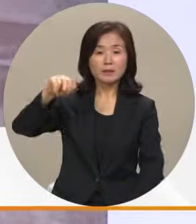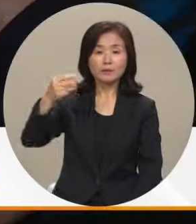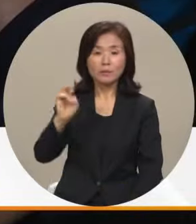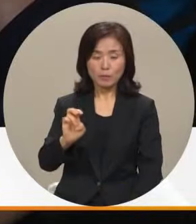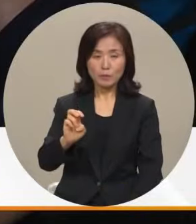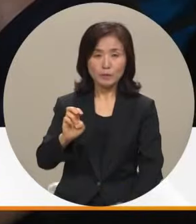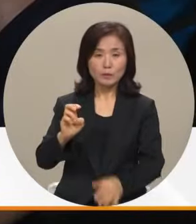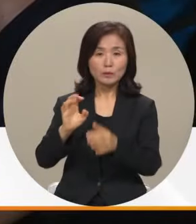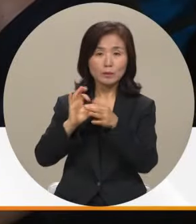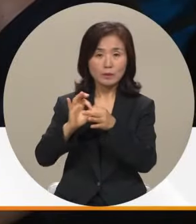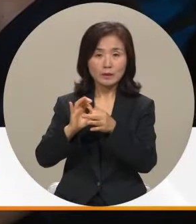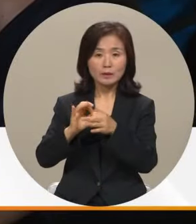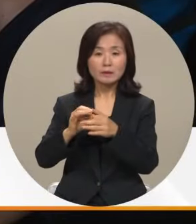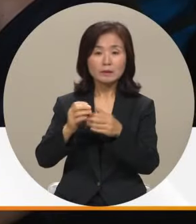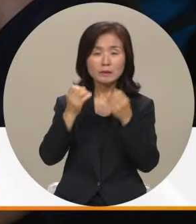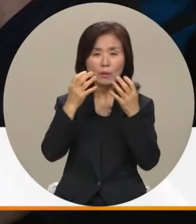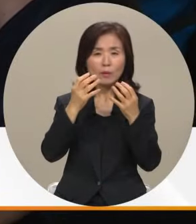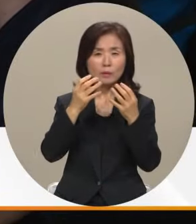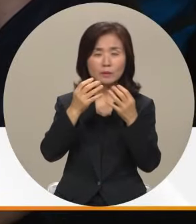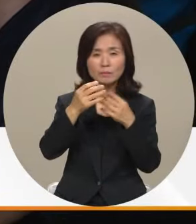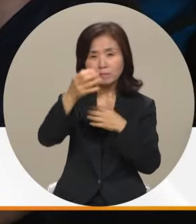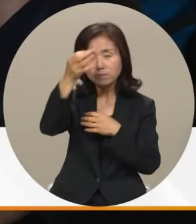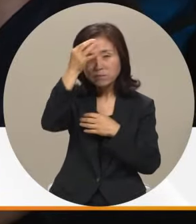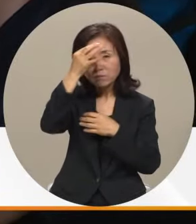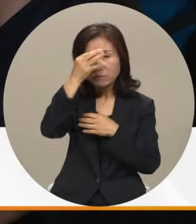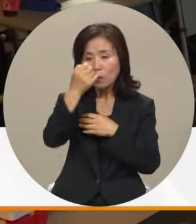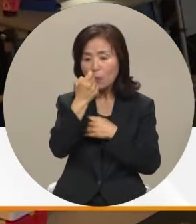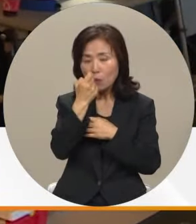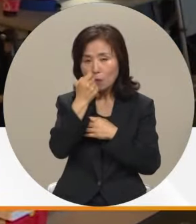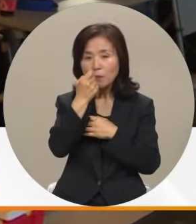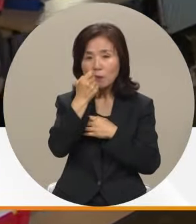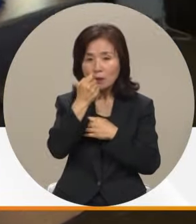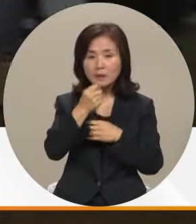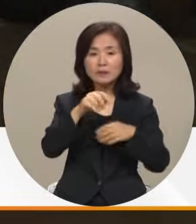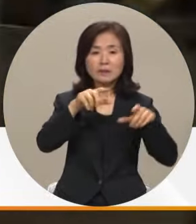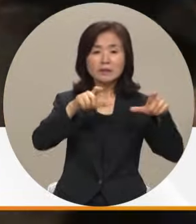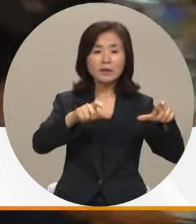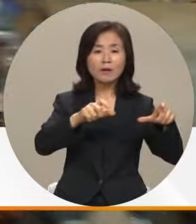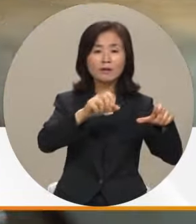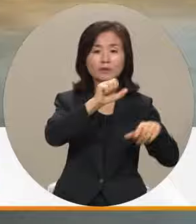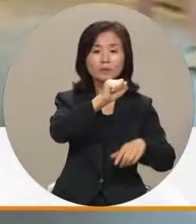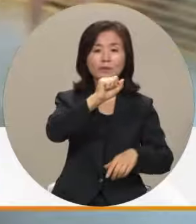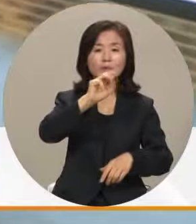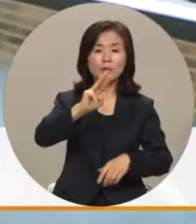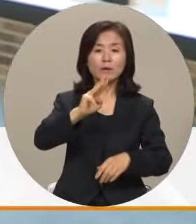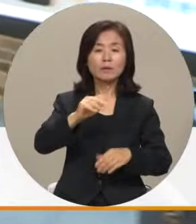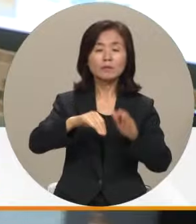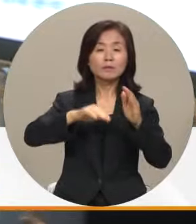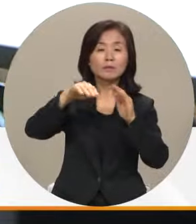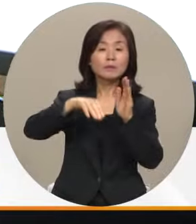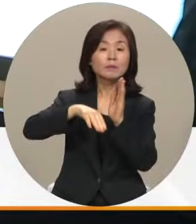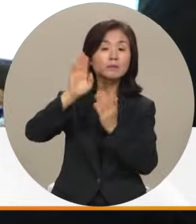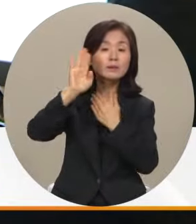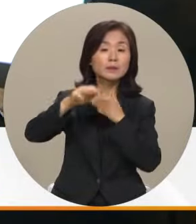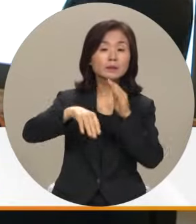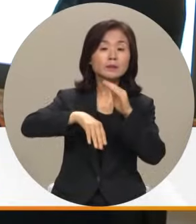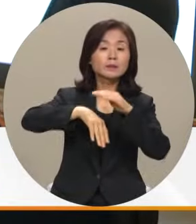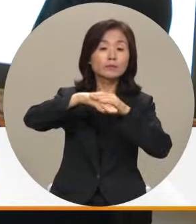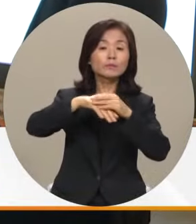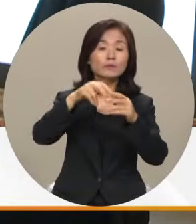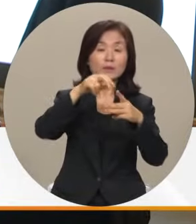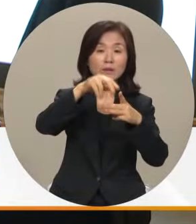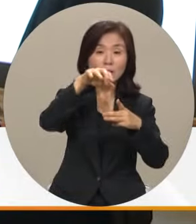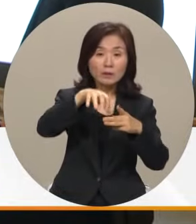IT 기술의 트렌드를 배우고 지역의 소프트웨어 미래체험센터에서 로봇 센서와 AI 기술을 활용한 문제